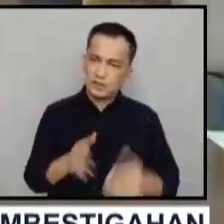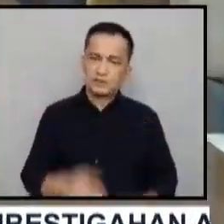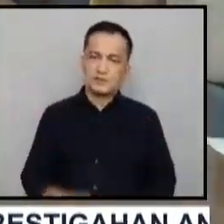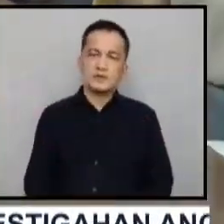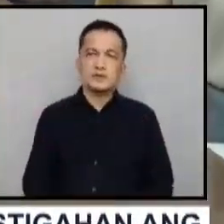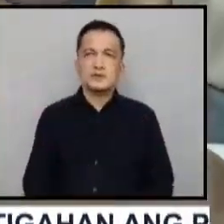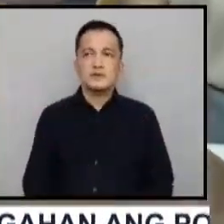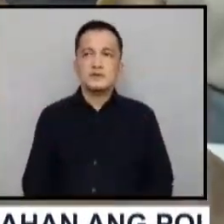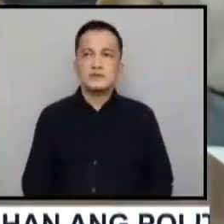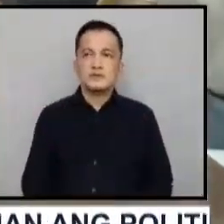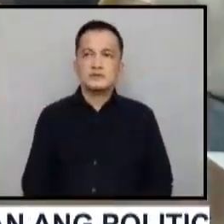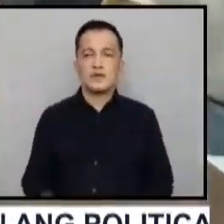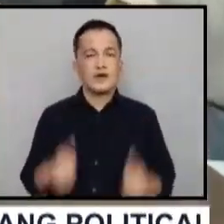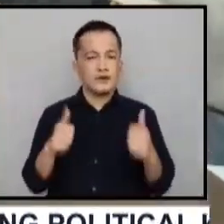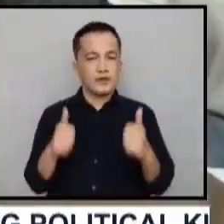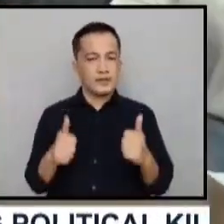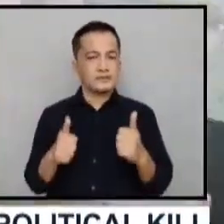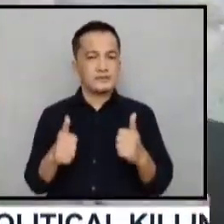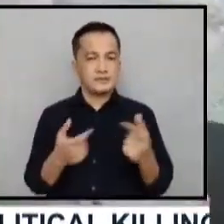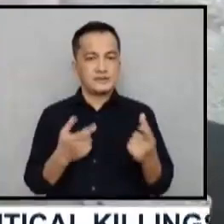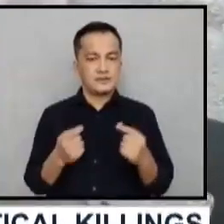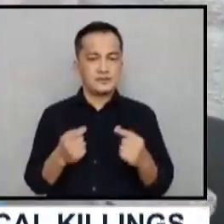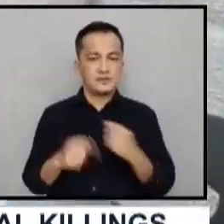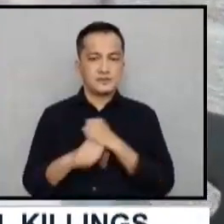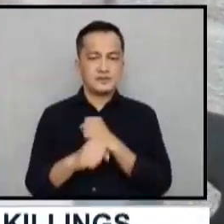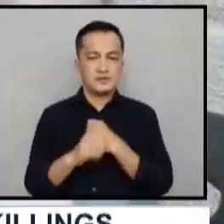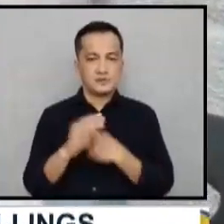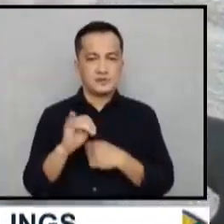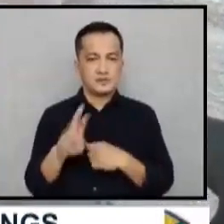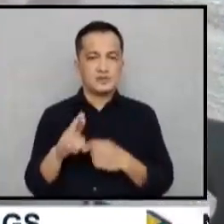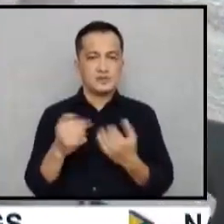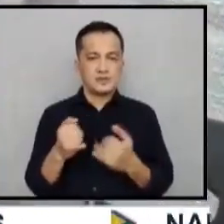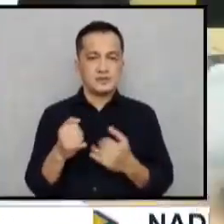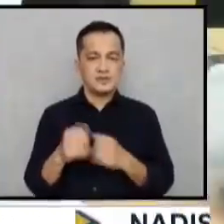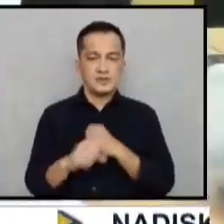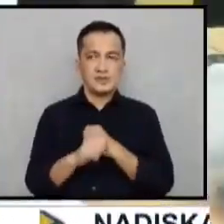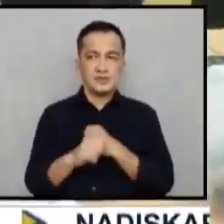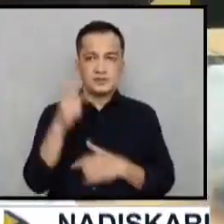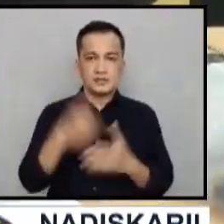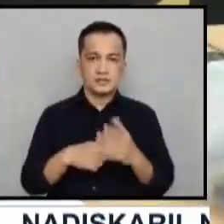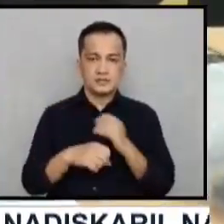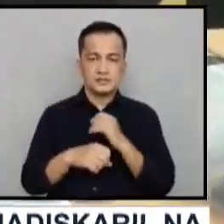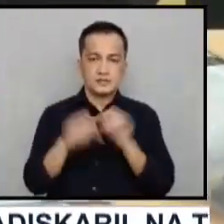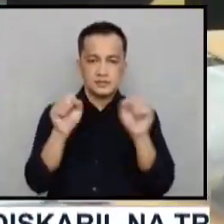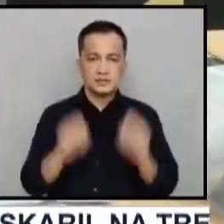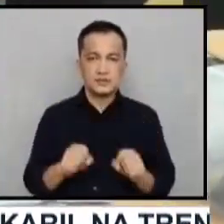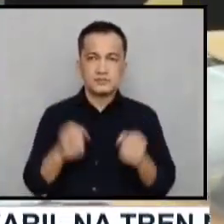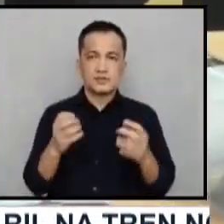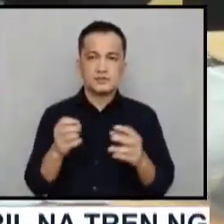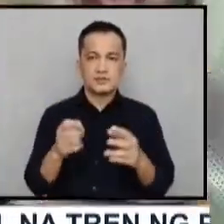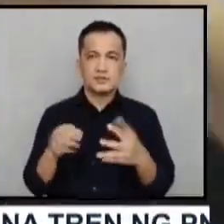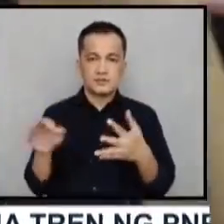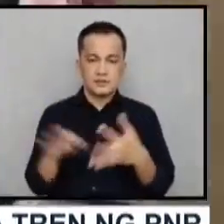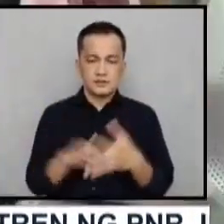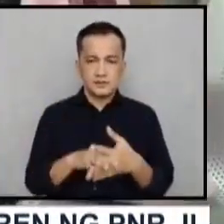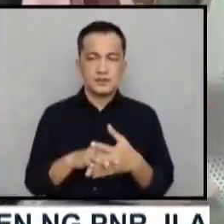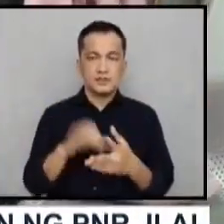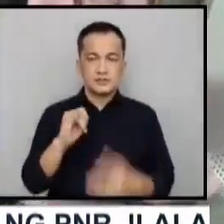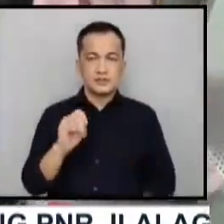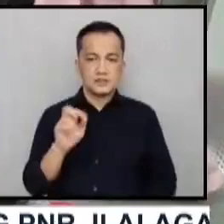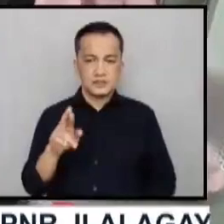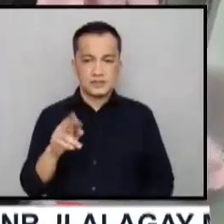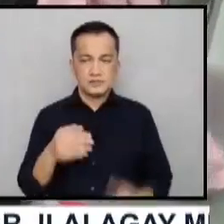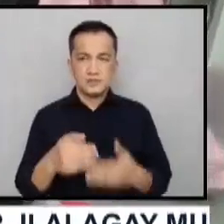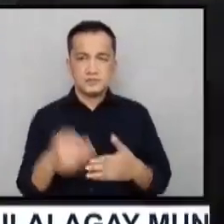Naging epektibo ang ginawang kampanya ng BIR ngayong tax campaign season dahil marami na ang nakapag-file ng ITR bago pa man